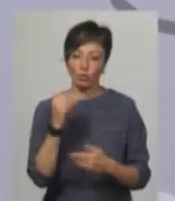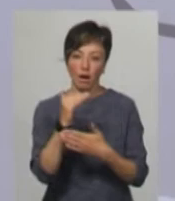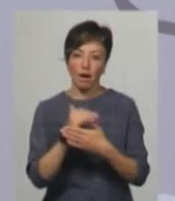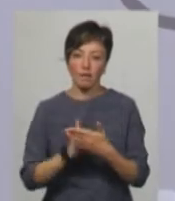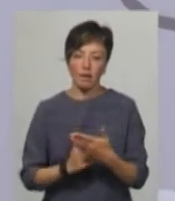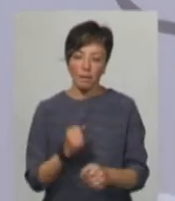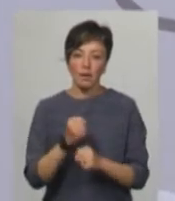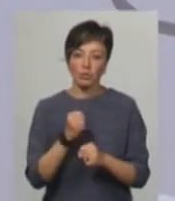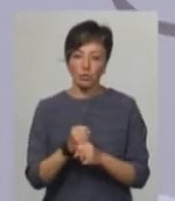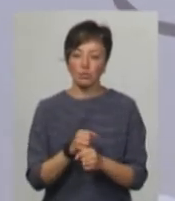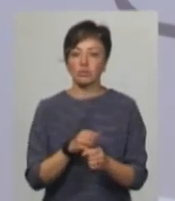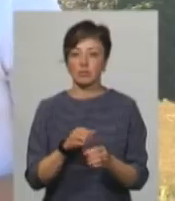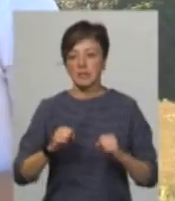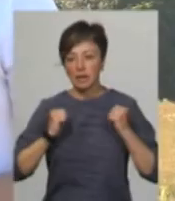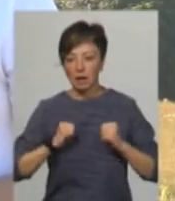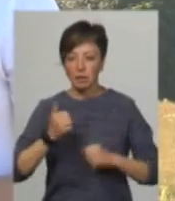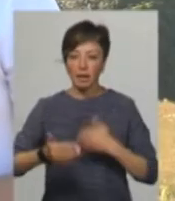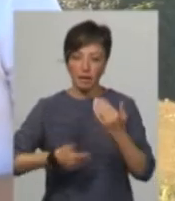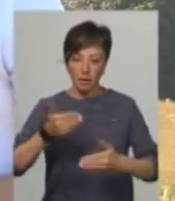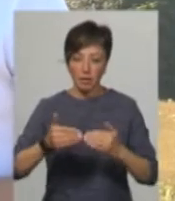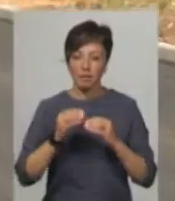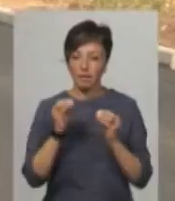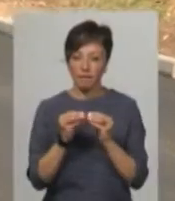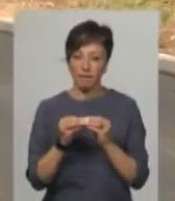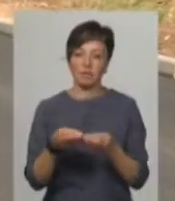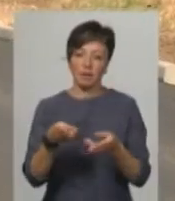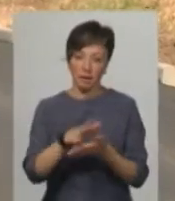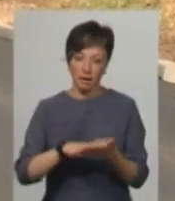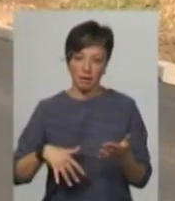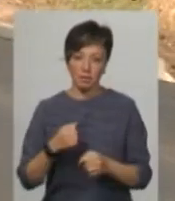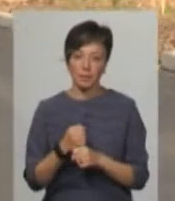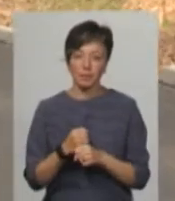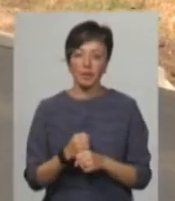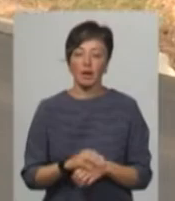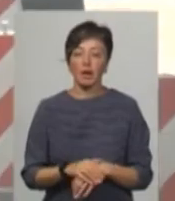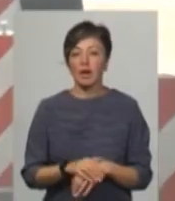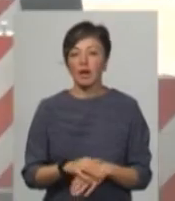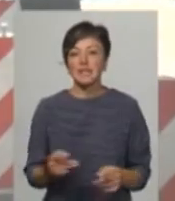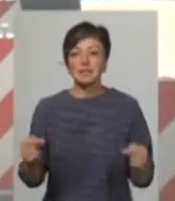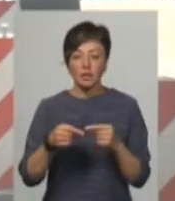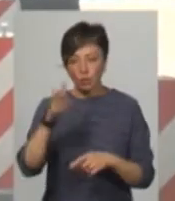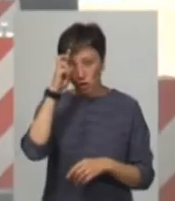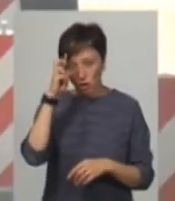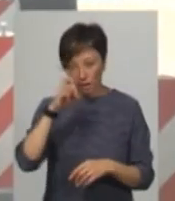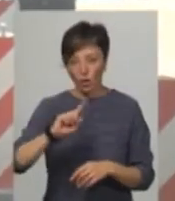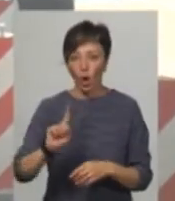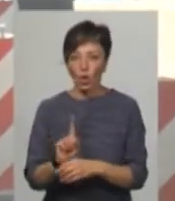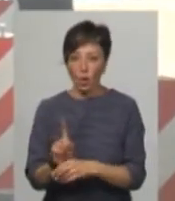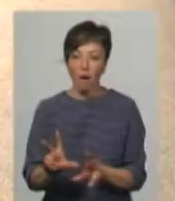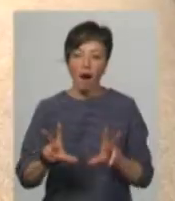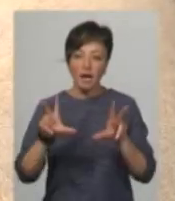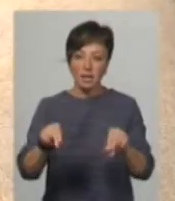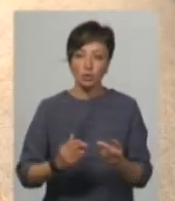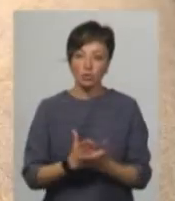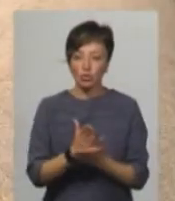Підрядники працюють, стараємося якби ті темпи, які задані, якби зберегти і йти далі. За словами Валентина Данилюка, згідно державних норм, гарантійний строк